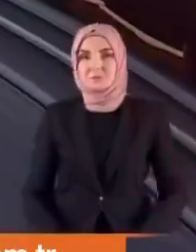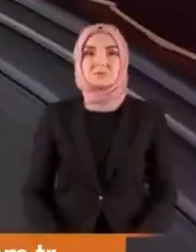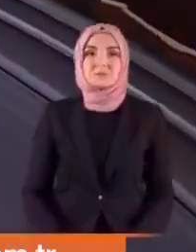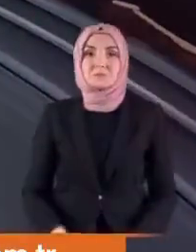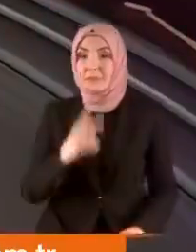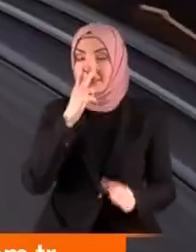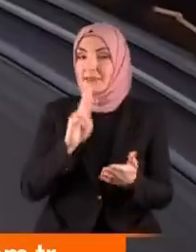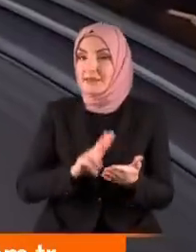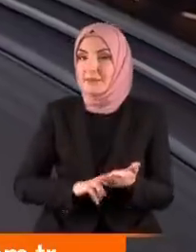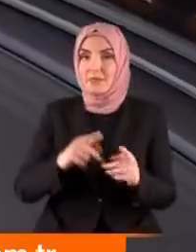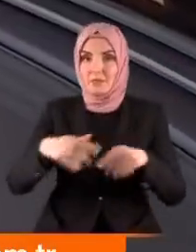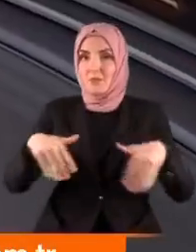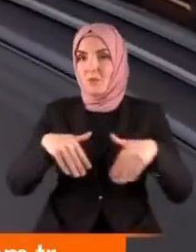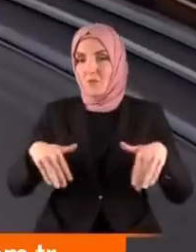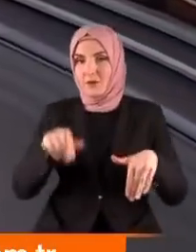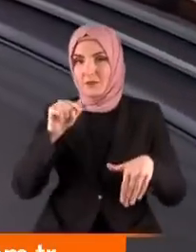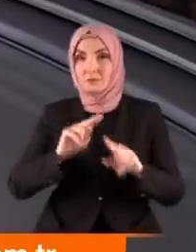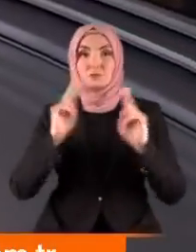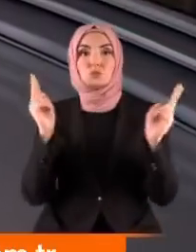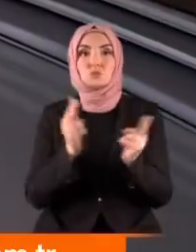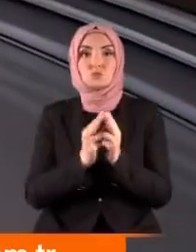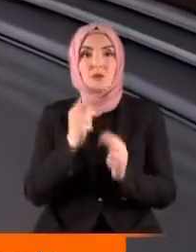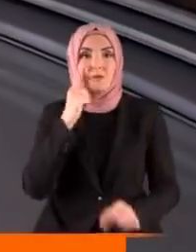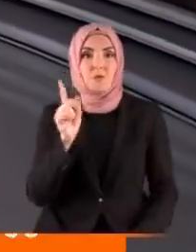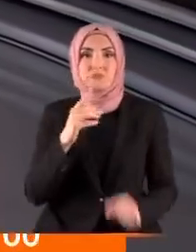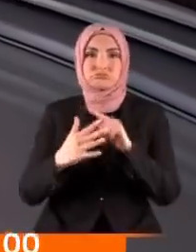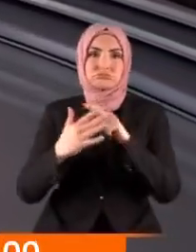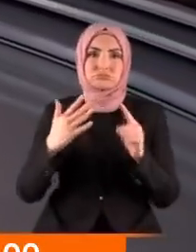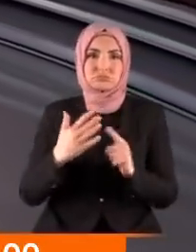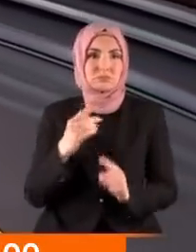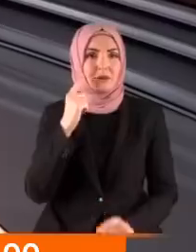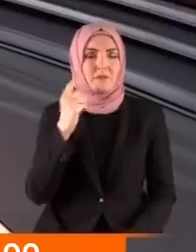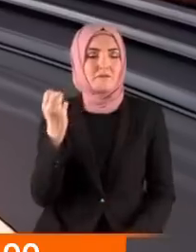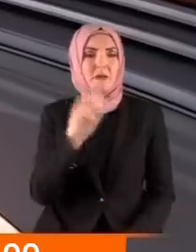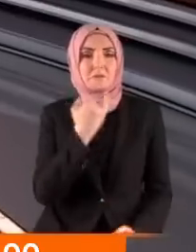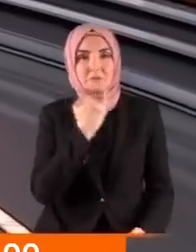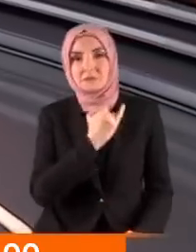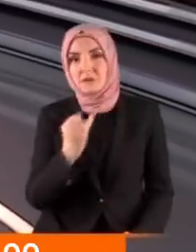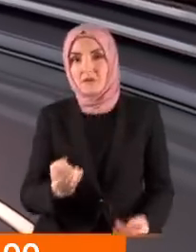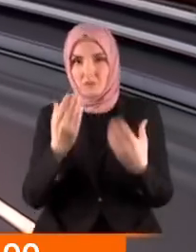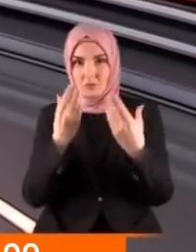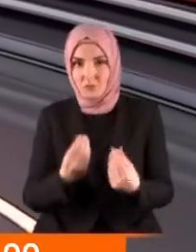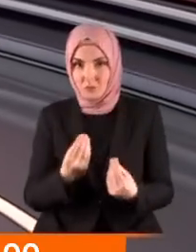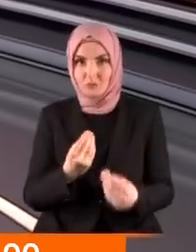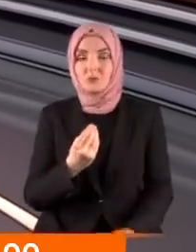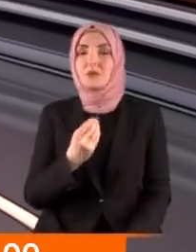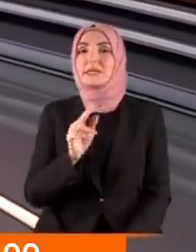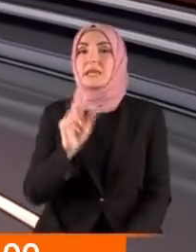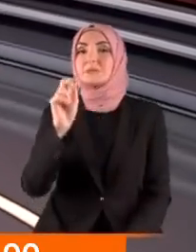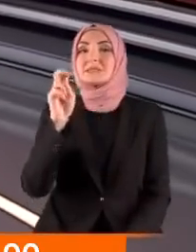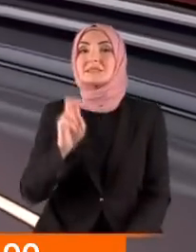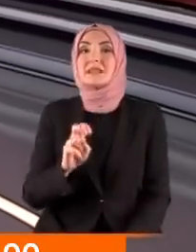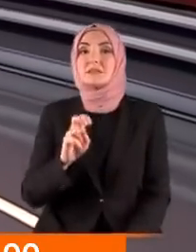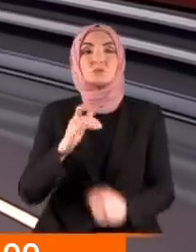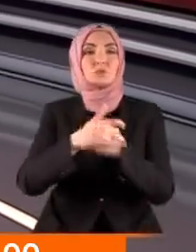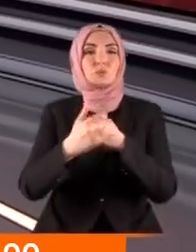Yemin töreni dünya diplomasisinin çok sayıda önemli ismine de ev sahipliği yaptı. 21'i devlet başkanı, 13'ü başbakan, 78 ülkeden üst düzey